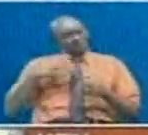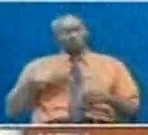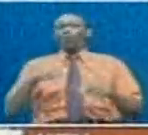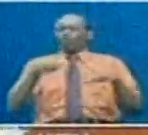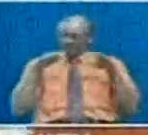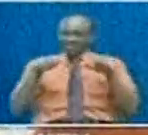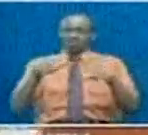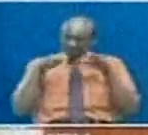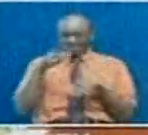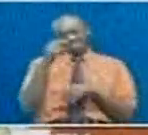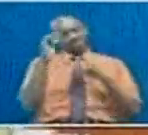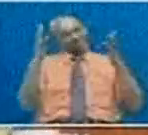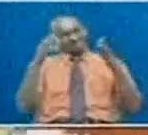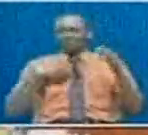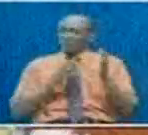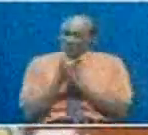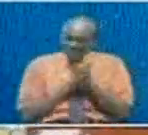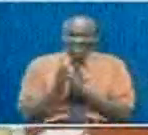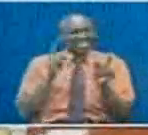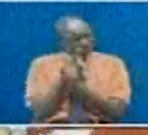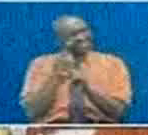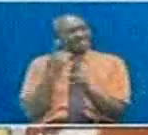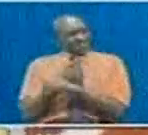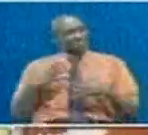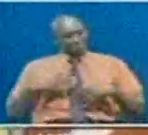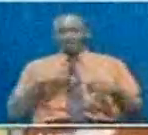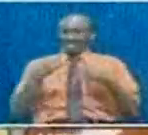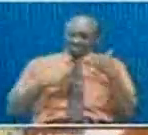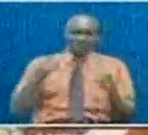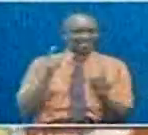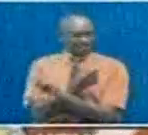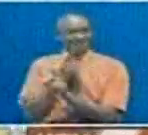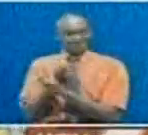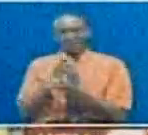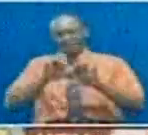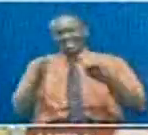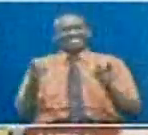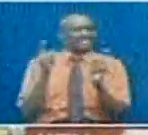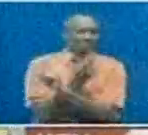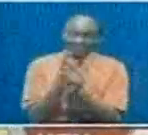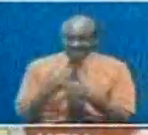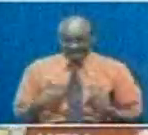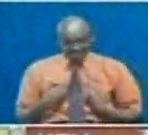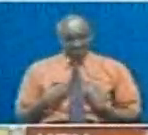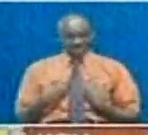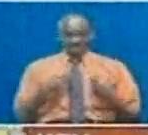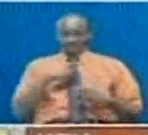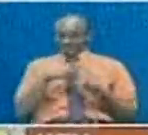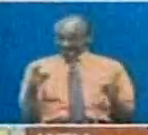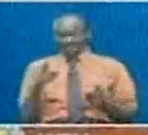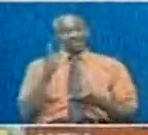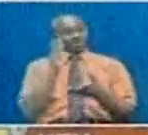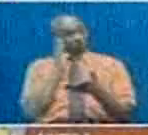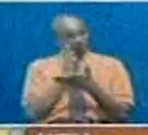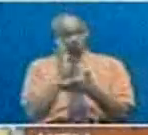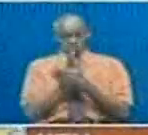kwa hamu na hamu, huku wa Kenya kutoka maeneo mbalimbali ya nchi wakifanya sherehe za aina yake. Aidha, kauli mbiu ya sherehe